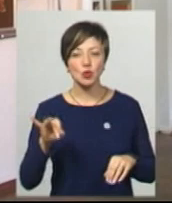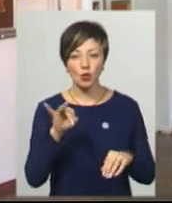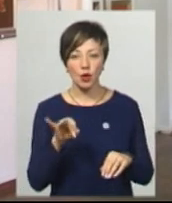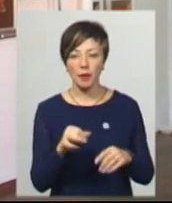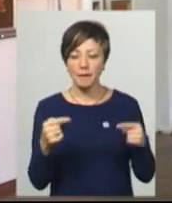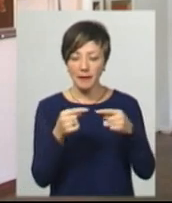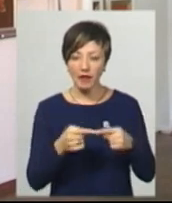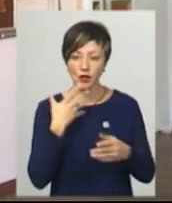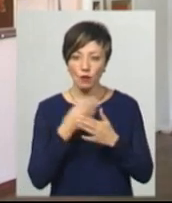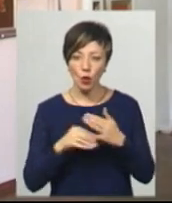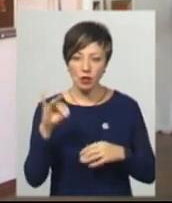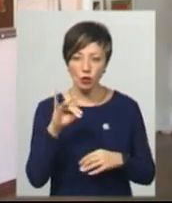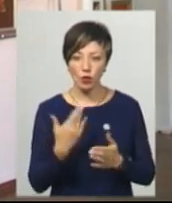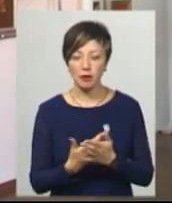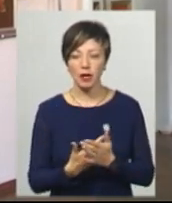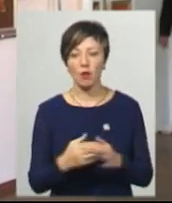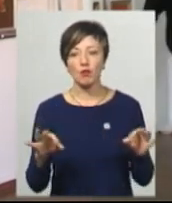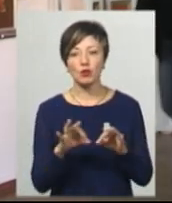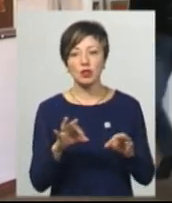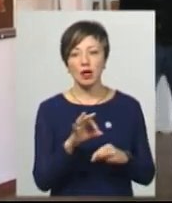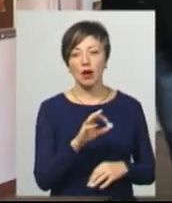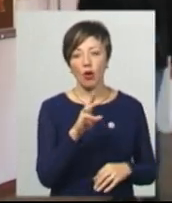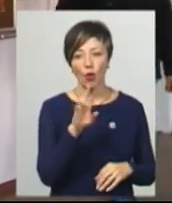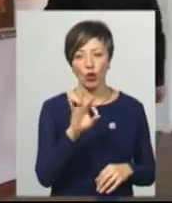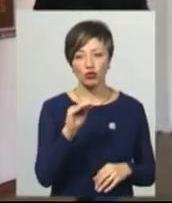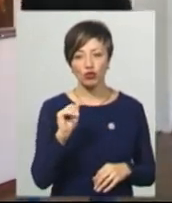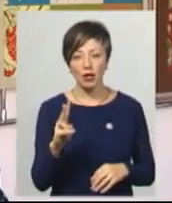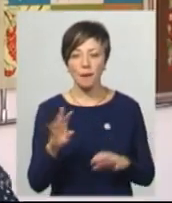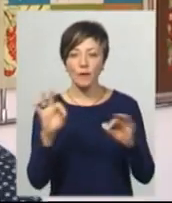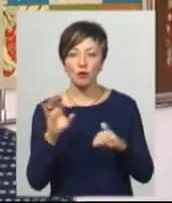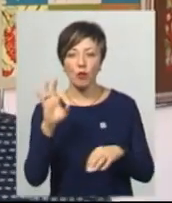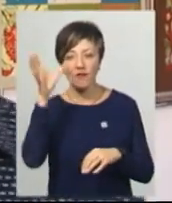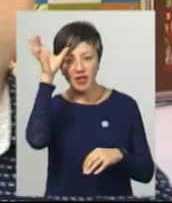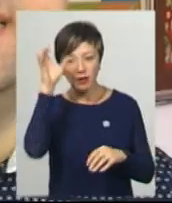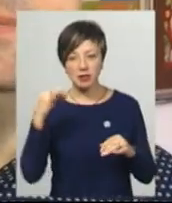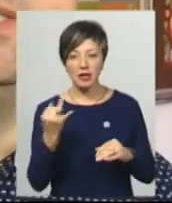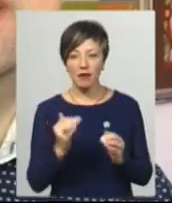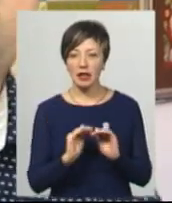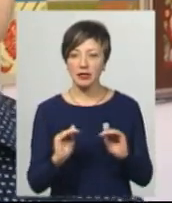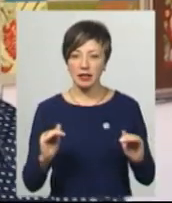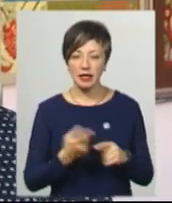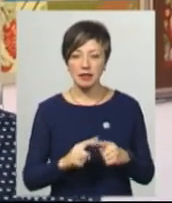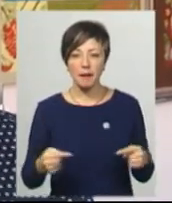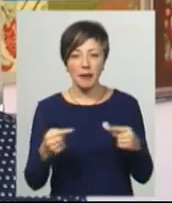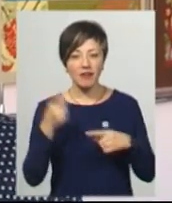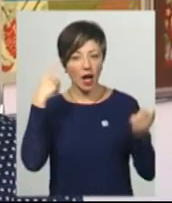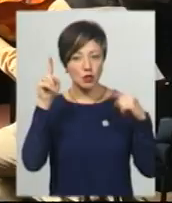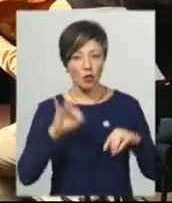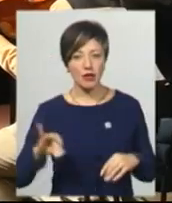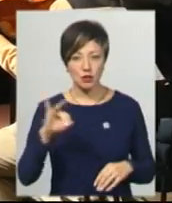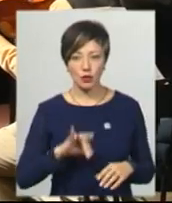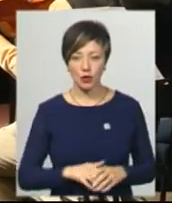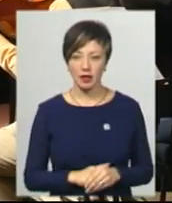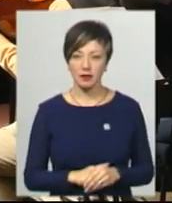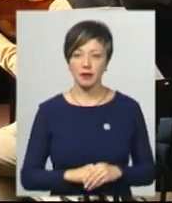певну якусь свою історію. До прикладу, музика Антоніна Дворжика – це музика про відьму, вона дуже цікава для дітей. І це певна така казкова історія.